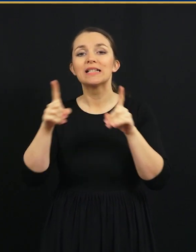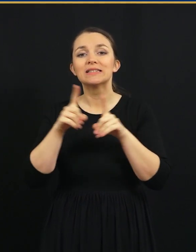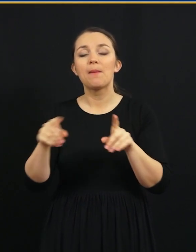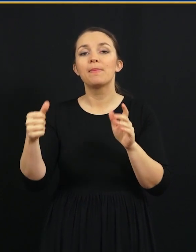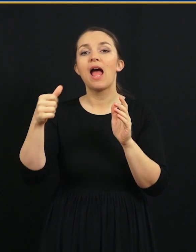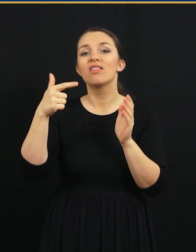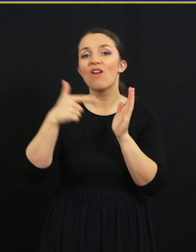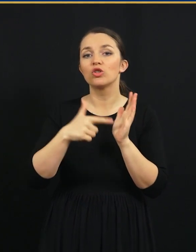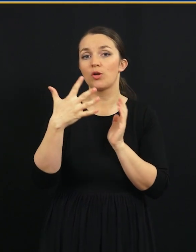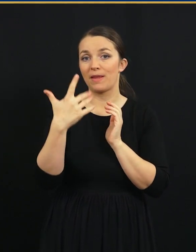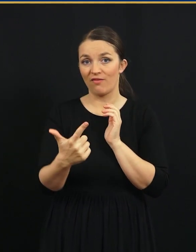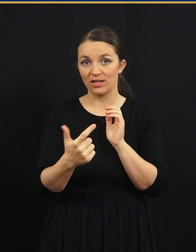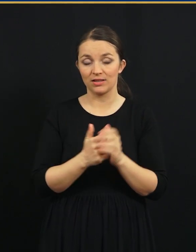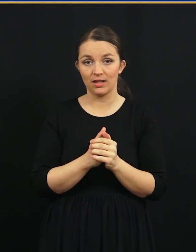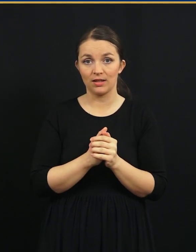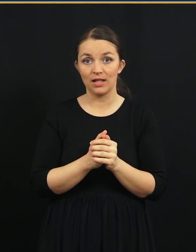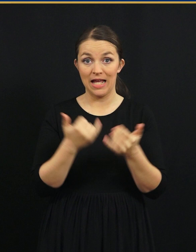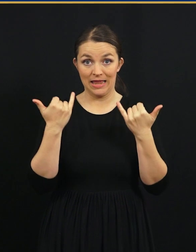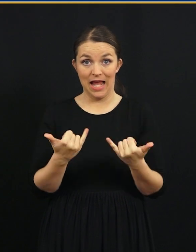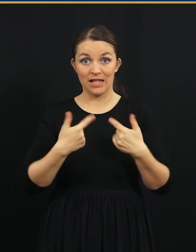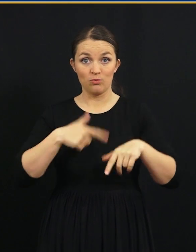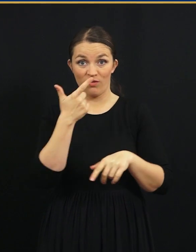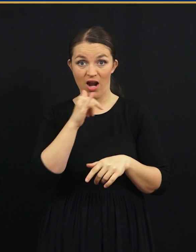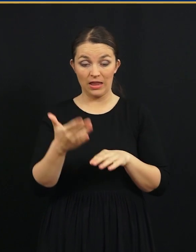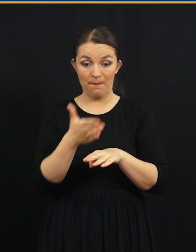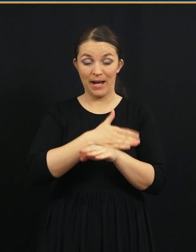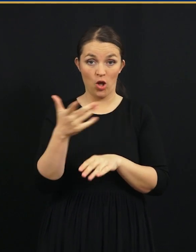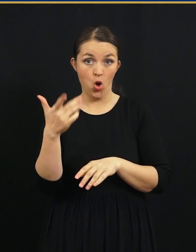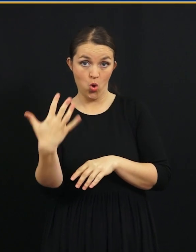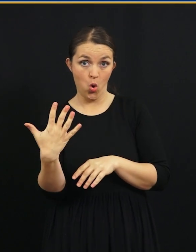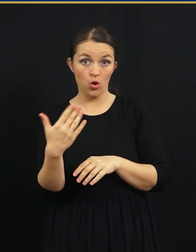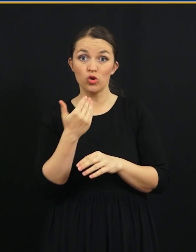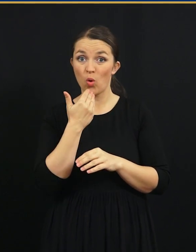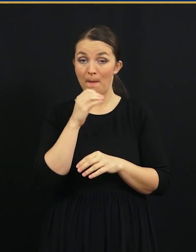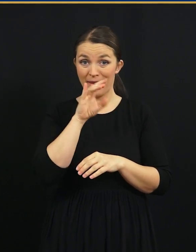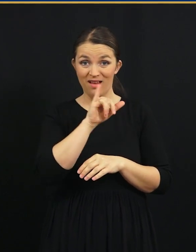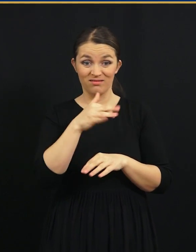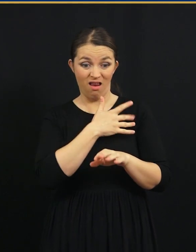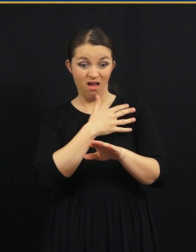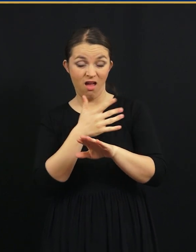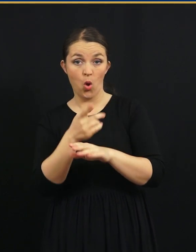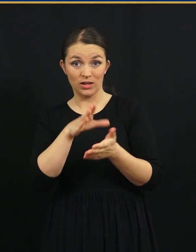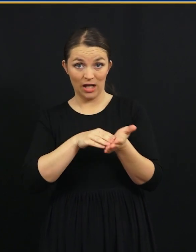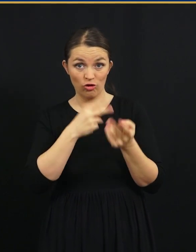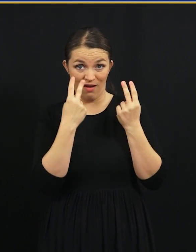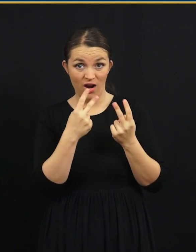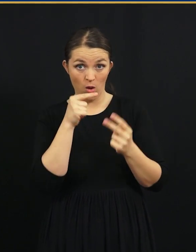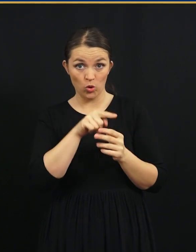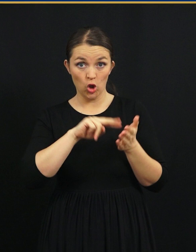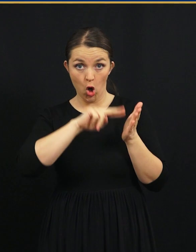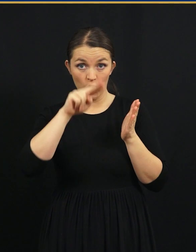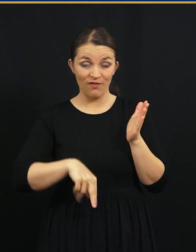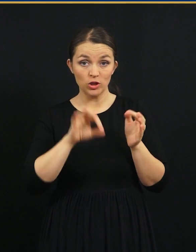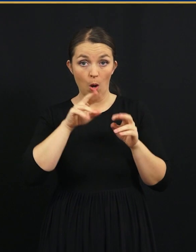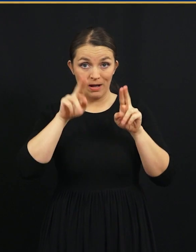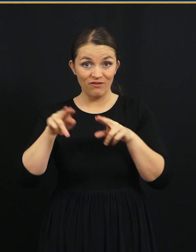decembra leta 2025. Danes smo 2 leti pred rokom in po skoraj 15 letih od začetka